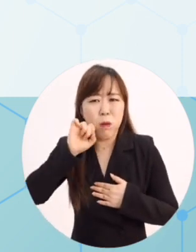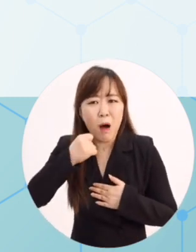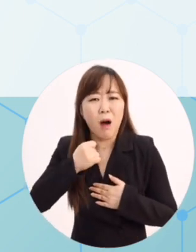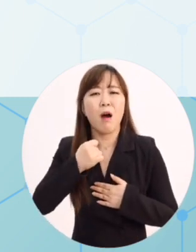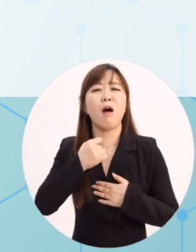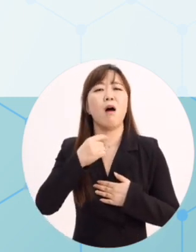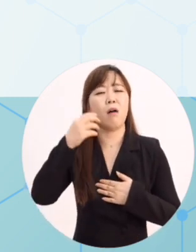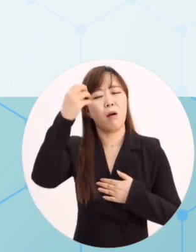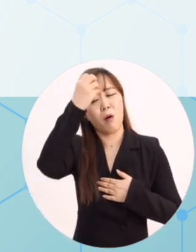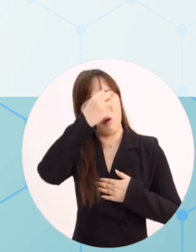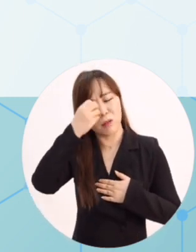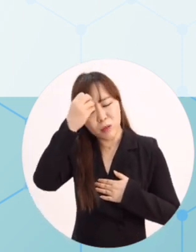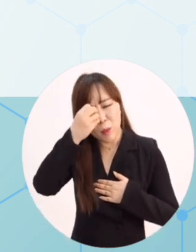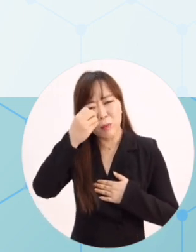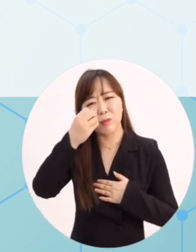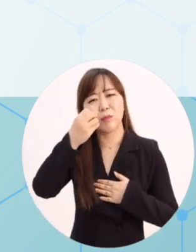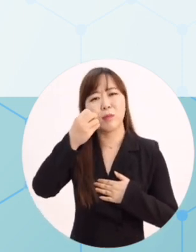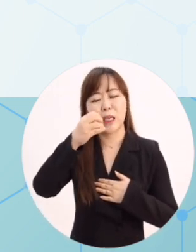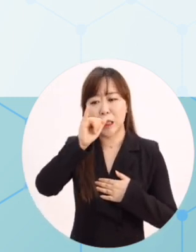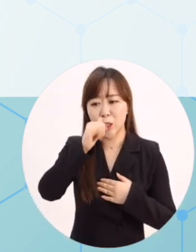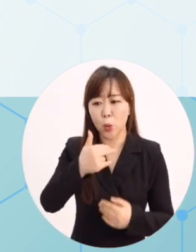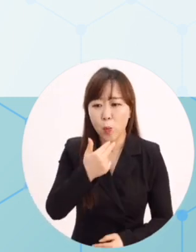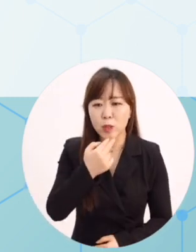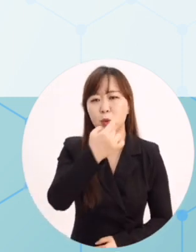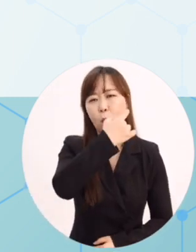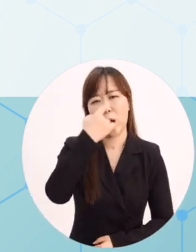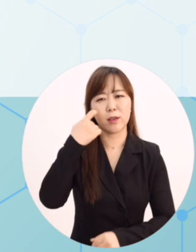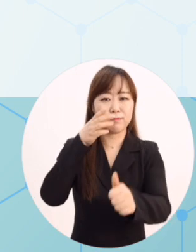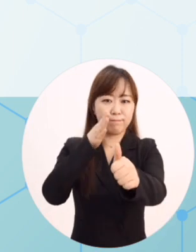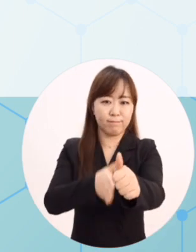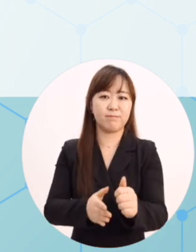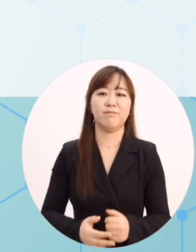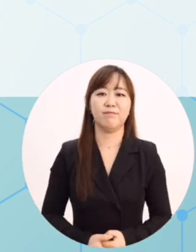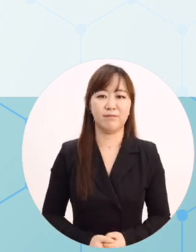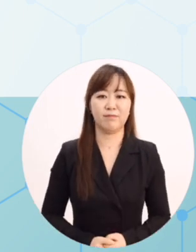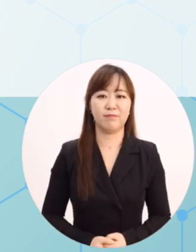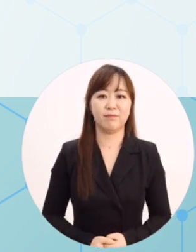호흡곤란, 어지러움 등이 느껴지는지 관찰하세요.